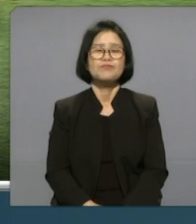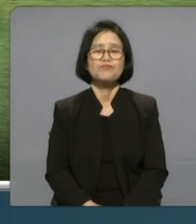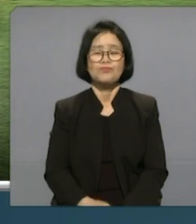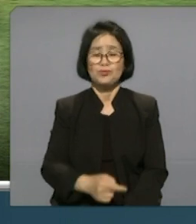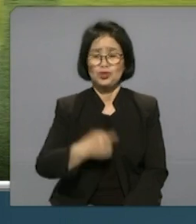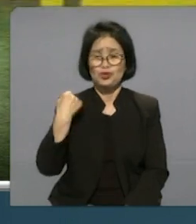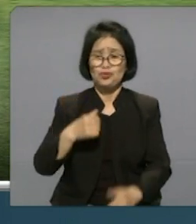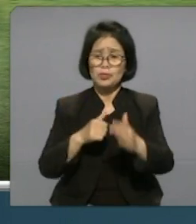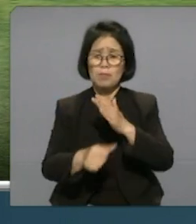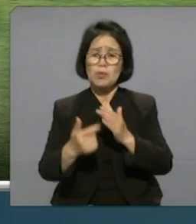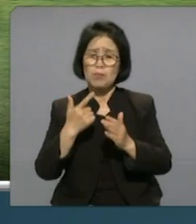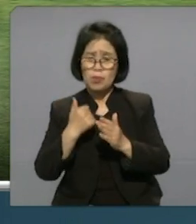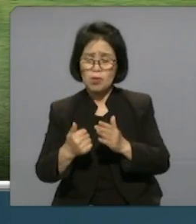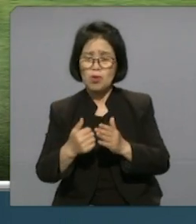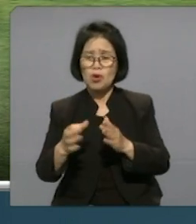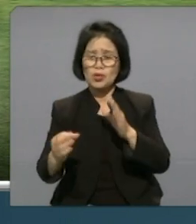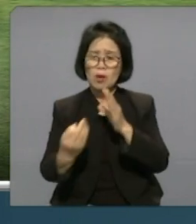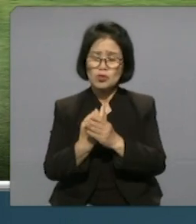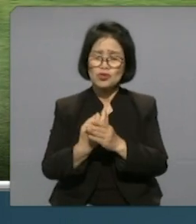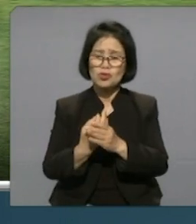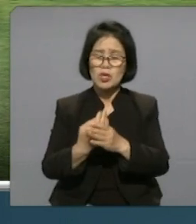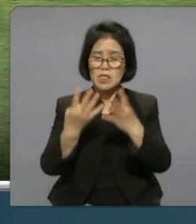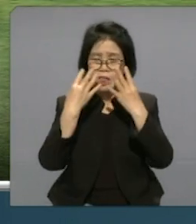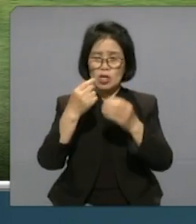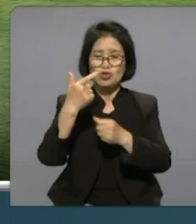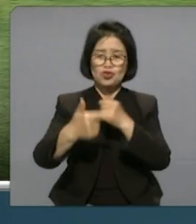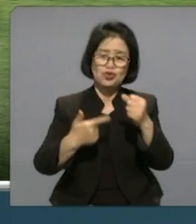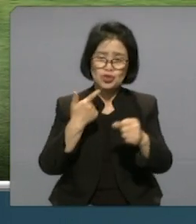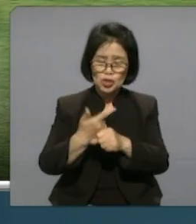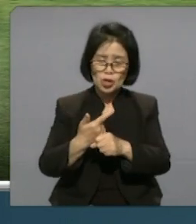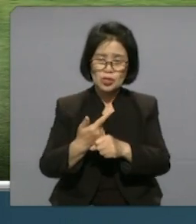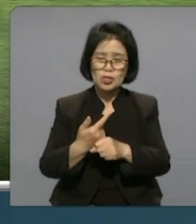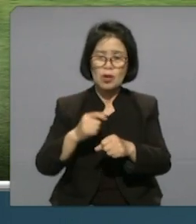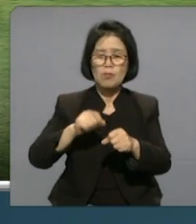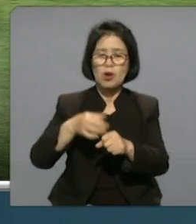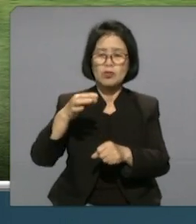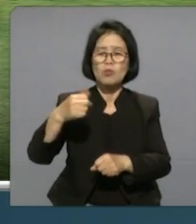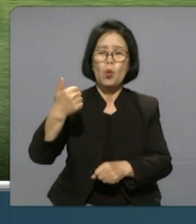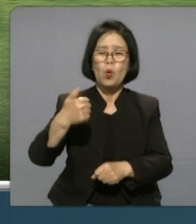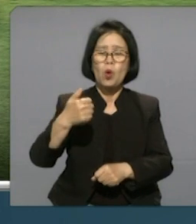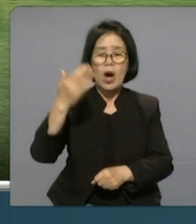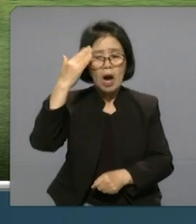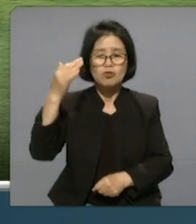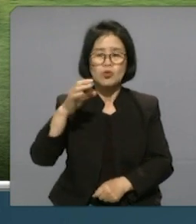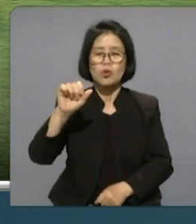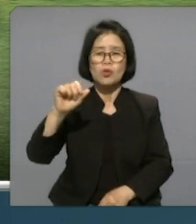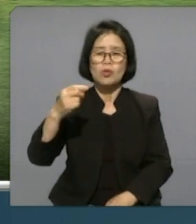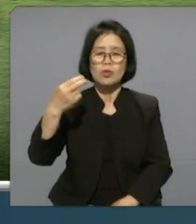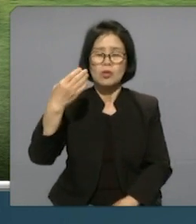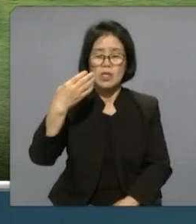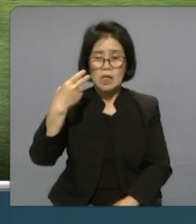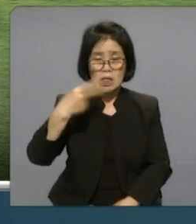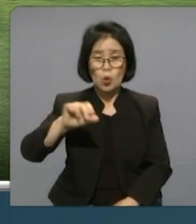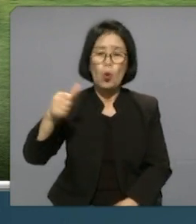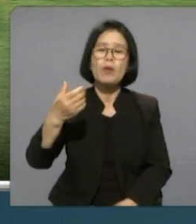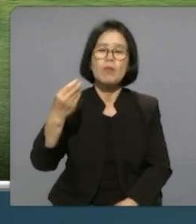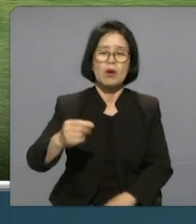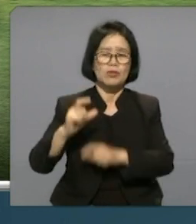중국 국가대표 출신 선수가 뇌물수수로 징역 6년, 벌금 50만 위안, 한화 약 9,500만 원에 처한 바